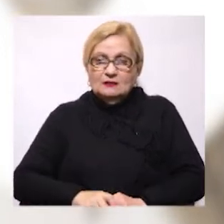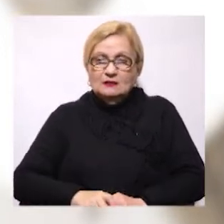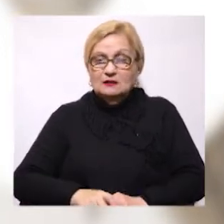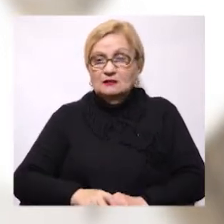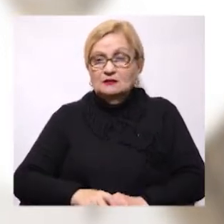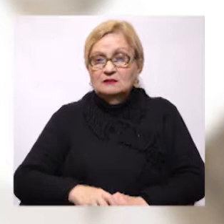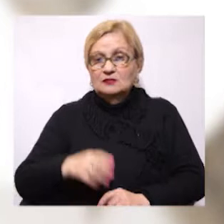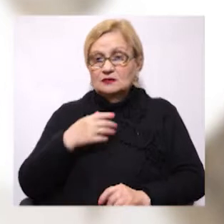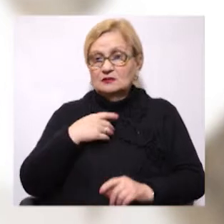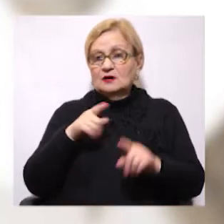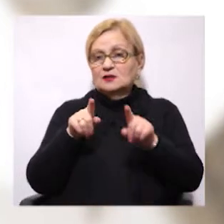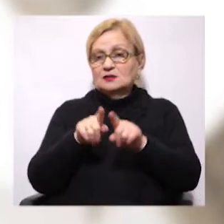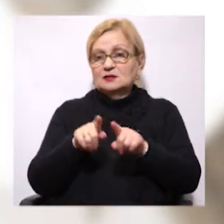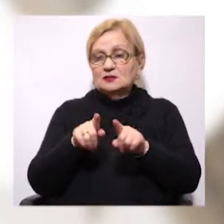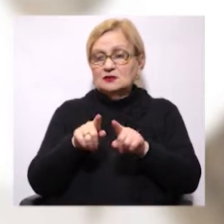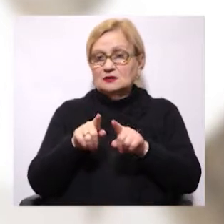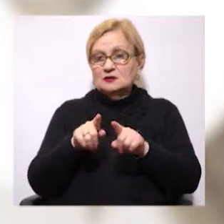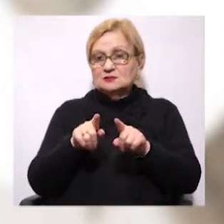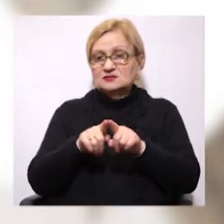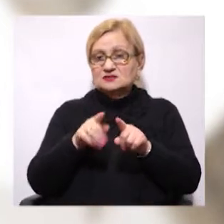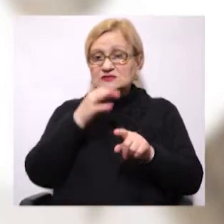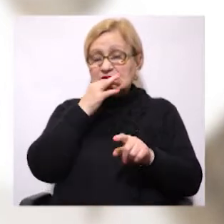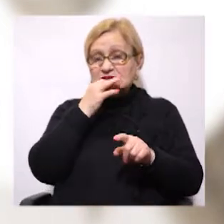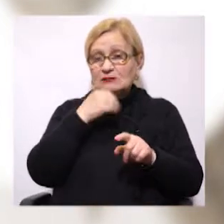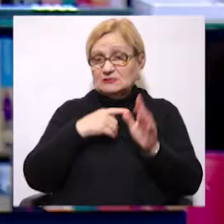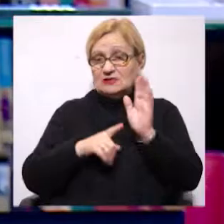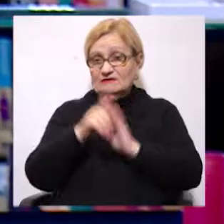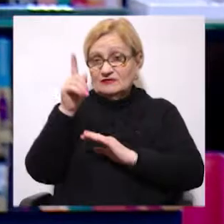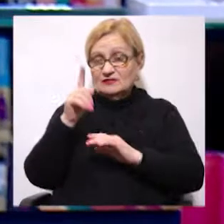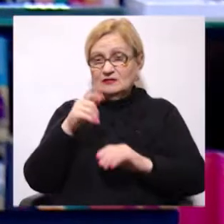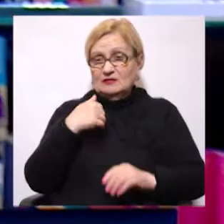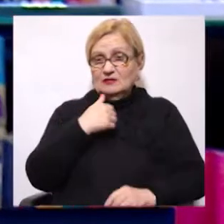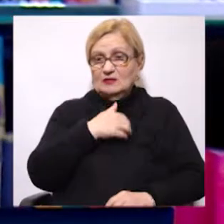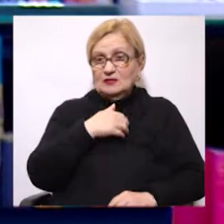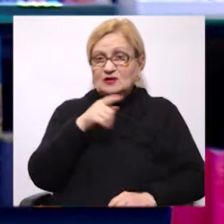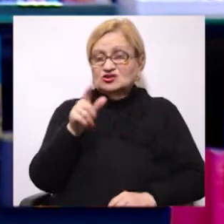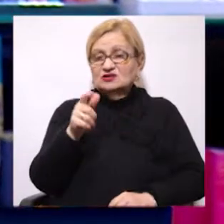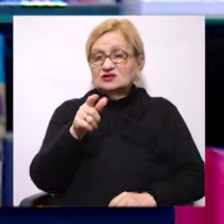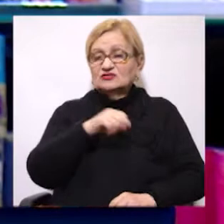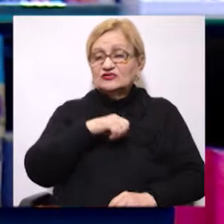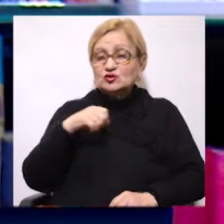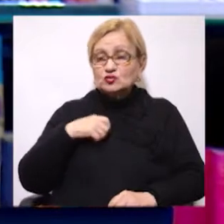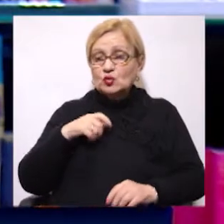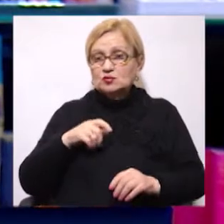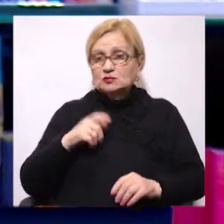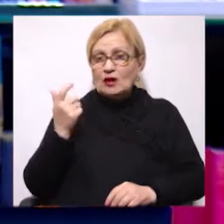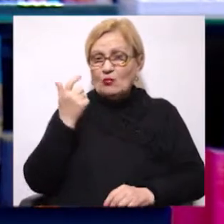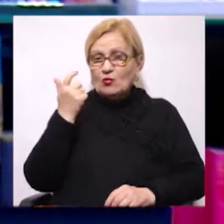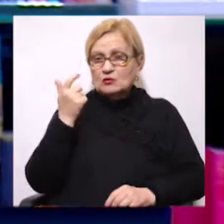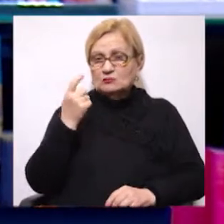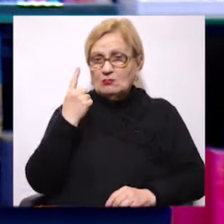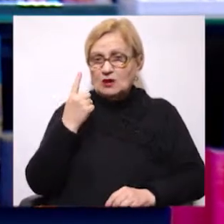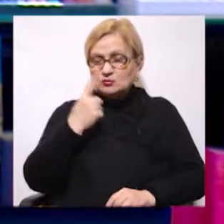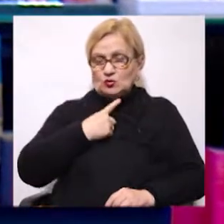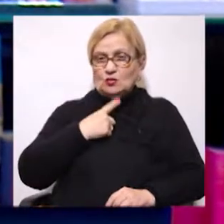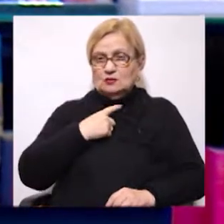ისიც მინდა გთხოვო, სანამ გადავალ ილიას ბიოგრაფიაზე, რომ დამოუკიდებლადაც განაგრძო კვლევა. ძალიან საინტერესო იქნება,